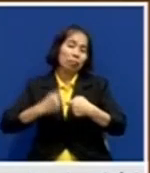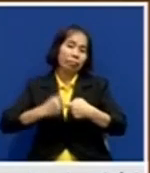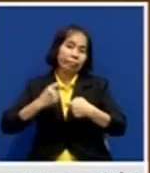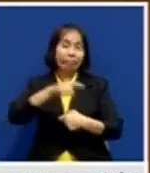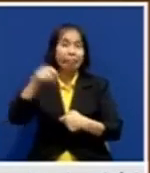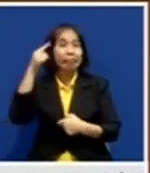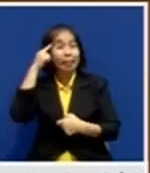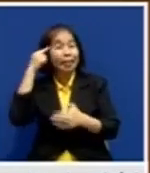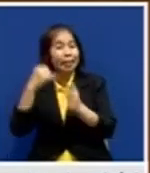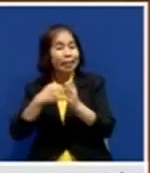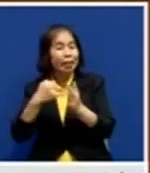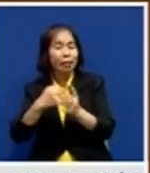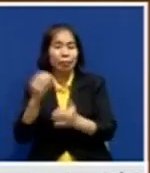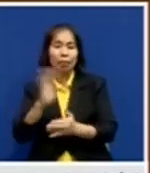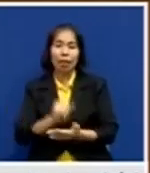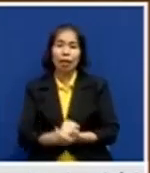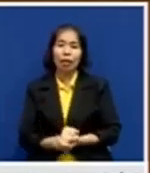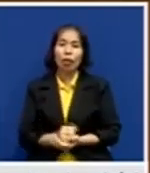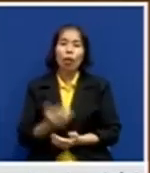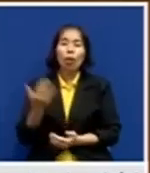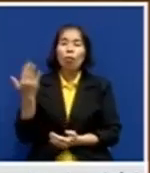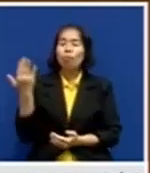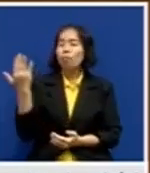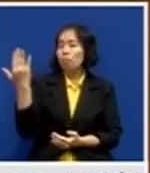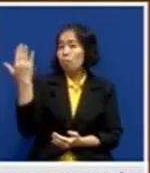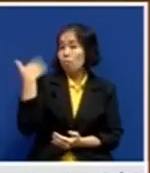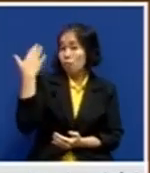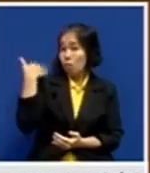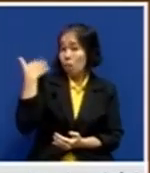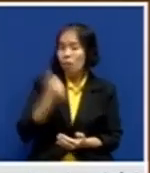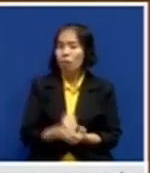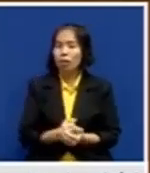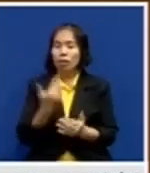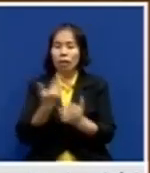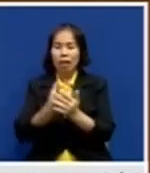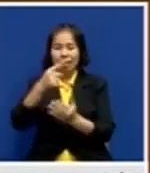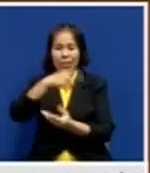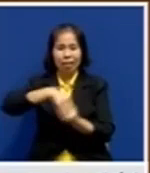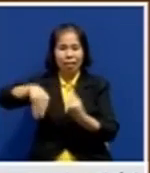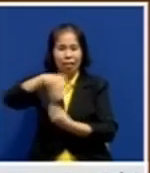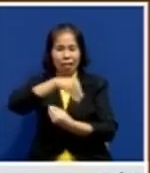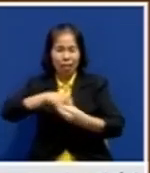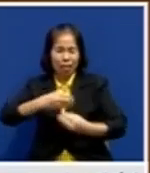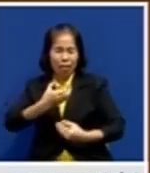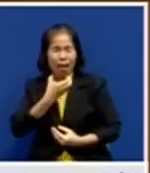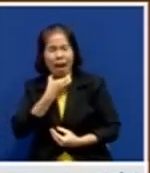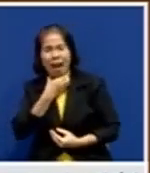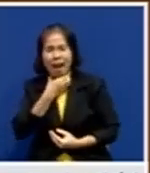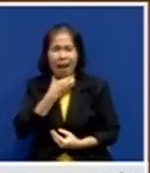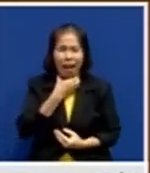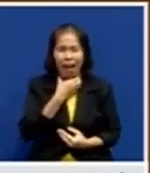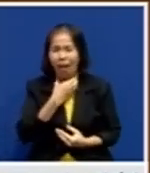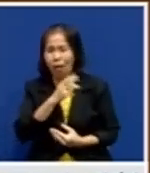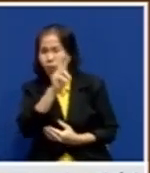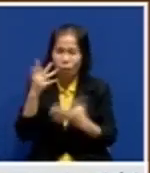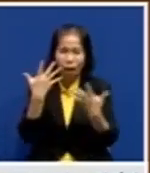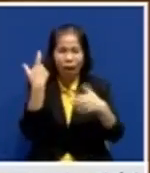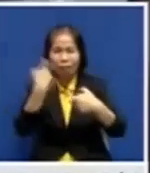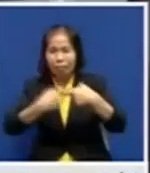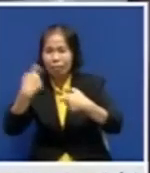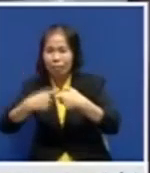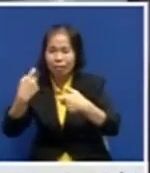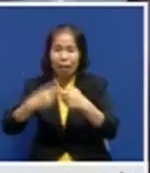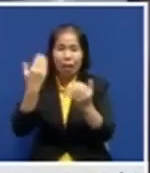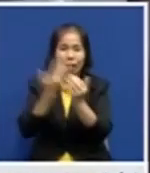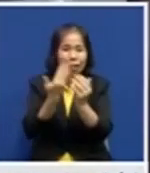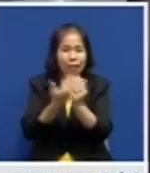กันสมัยที่เกิดวิกฤตต้มยำกุ้งเราใช้เวลา4ปีอย่างน้อยจาก6ปีที่ผมอยู่ตอนนั้นเนี่ยนะครับกว่าจะ